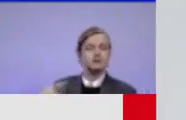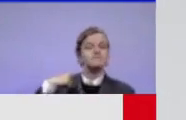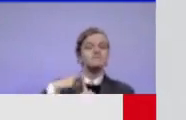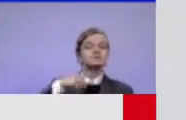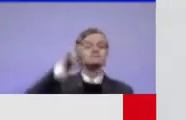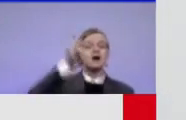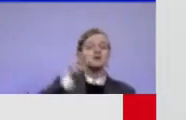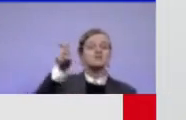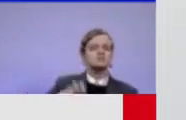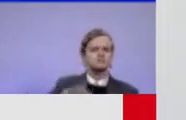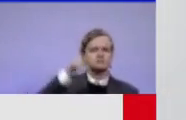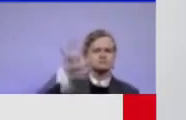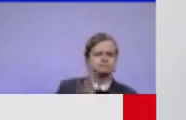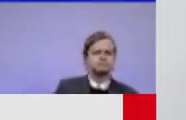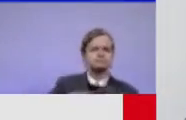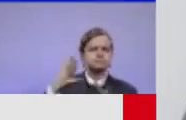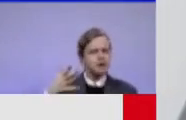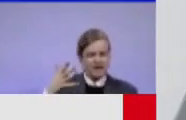în războiul din Ucraina.